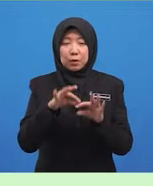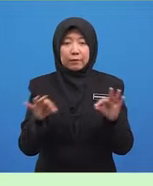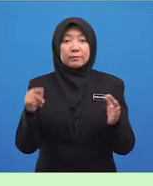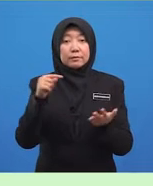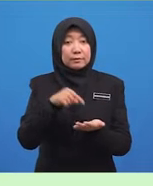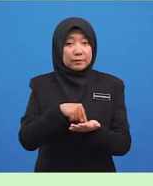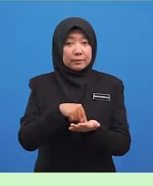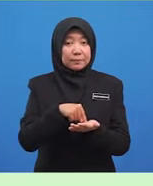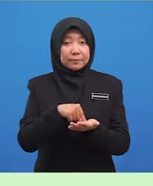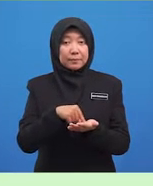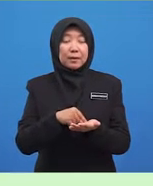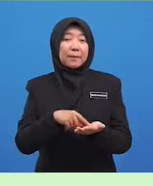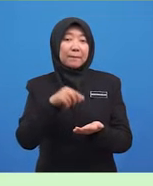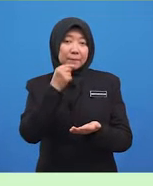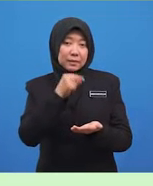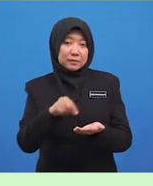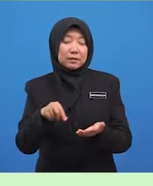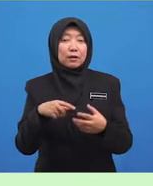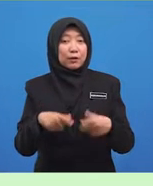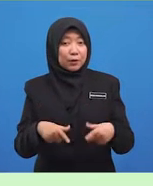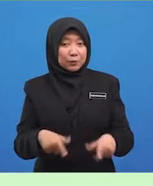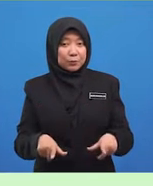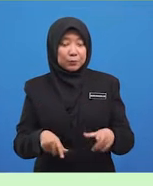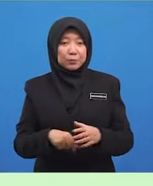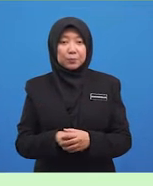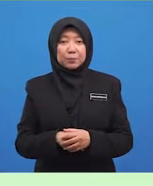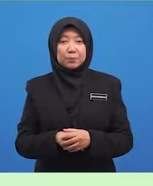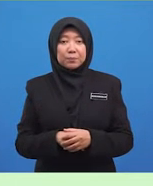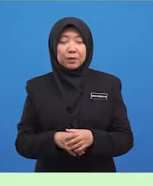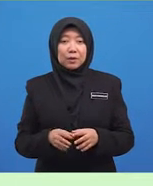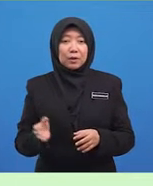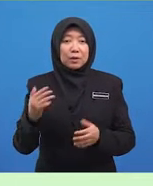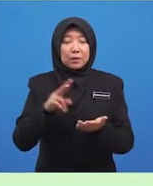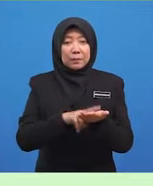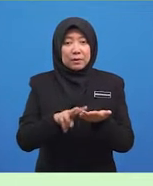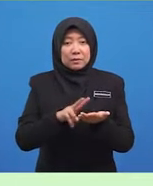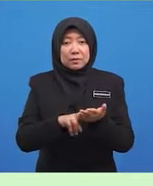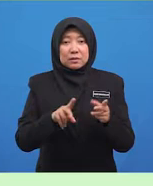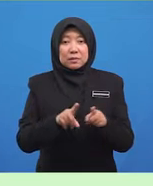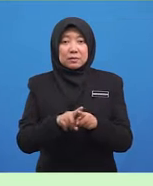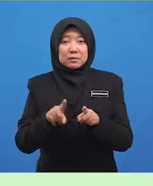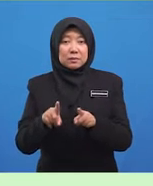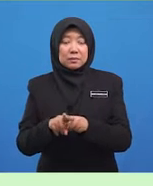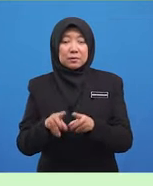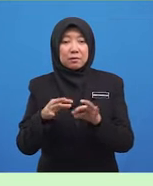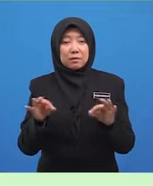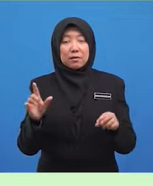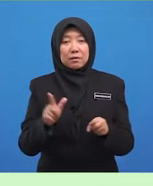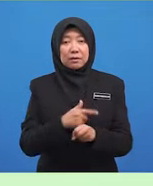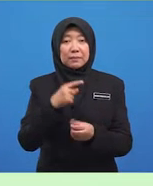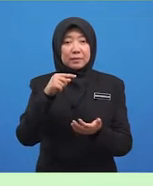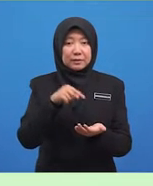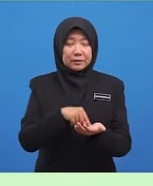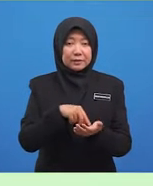ayat ini ialah pensel kayu. Ayuh, kita baca sama-sama ayat yang lengkap